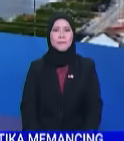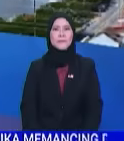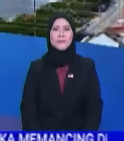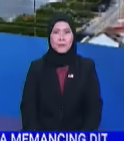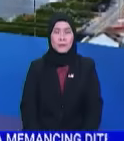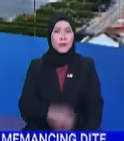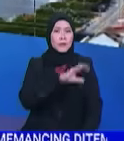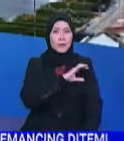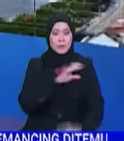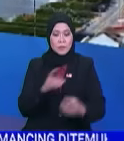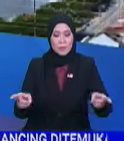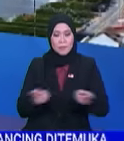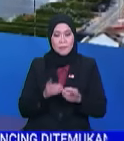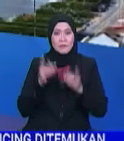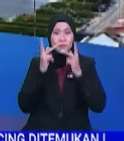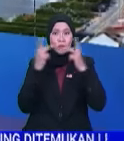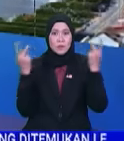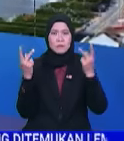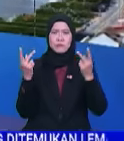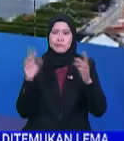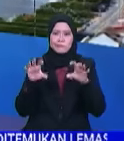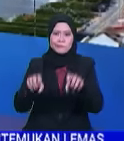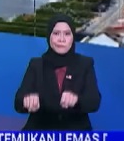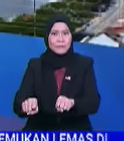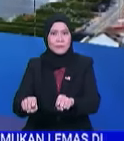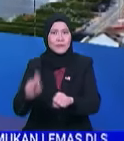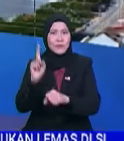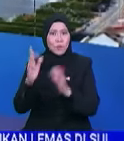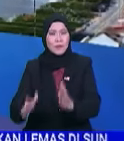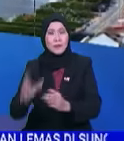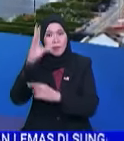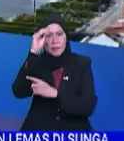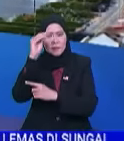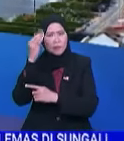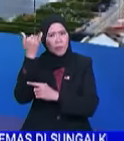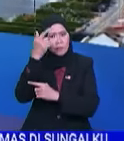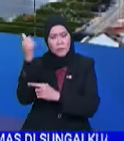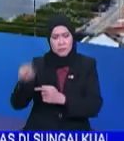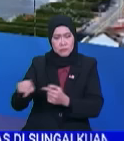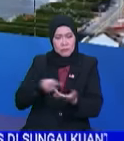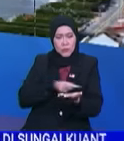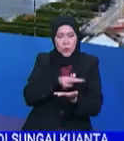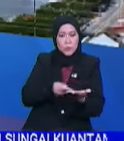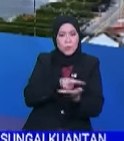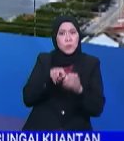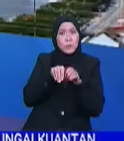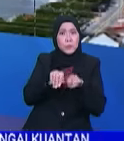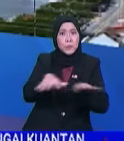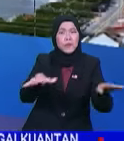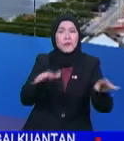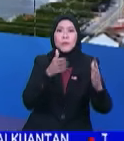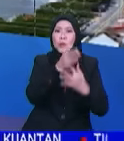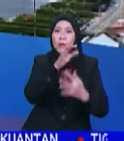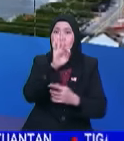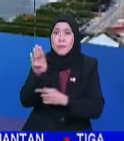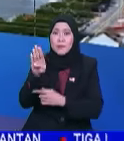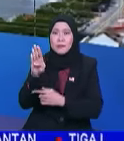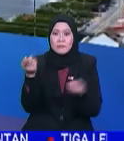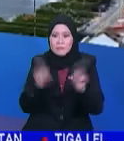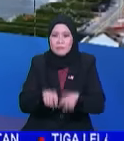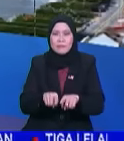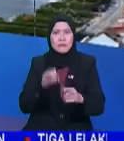Baik, polis daerah Kuching menahan seorang lelaki tempatan susulan dua video tular menerusi media sosial Facebook yang memaparkan